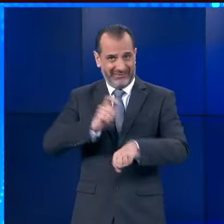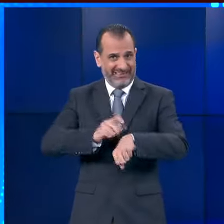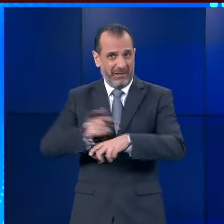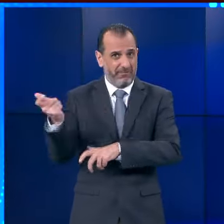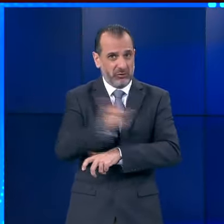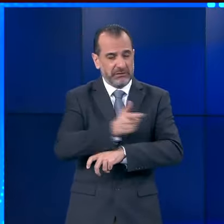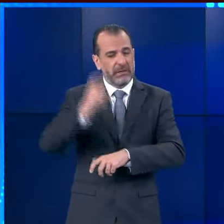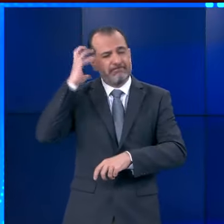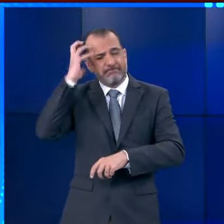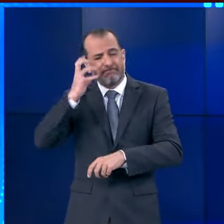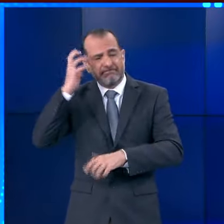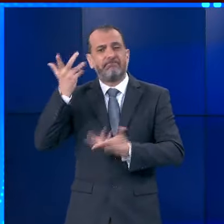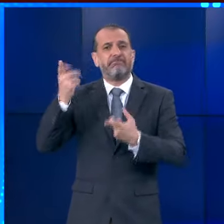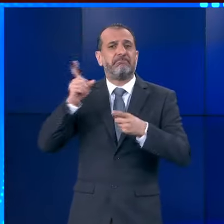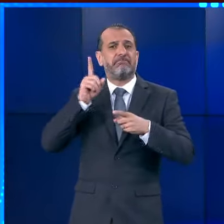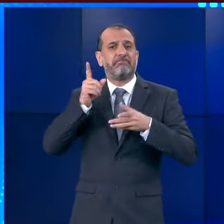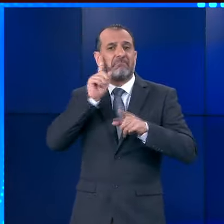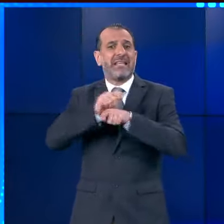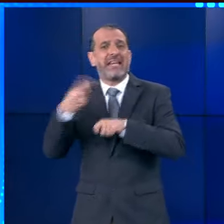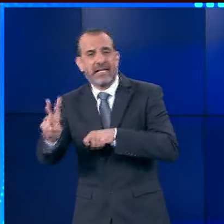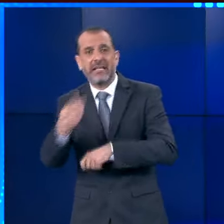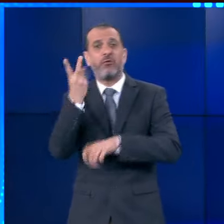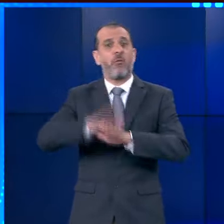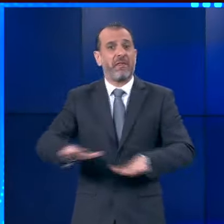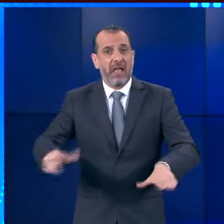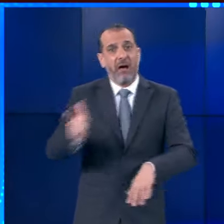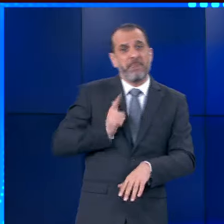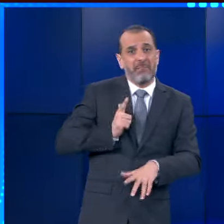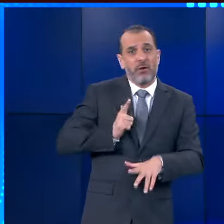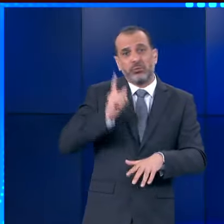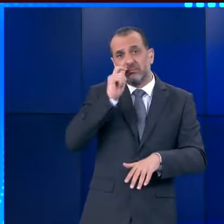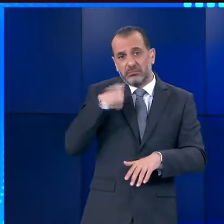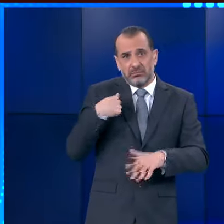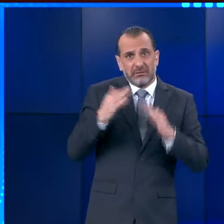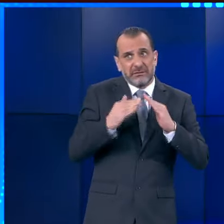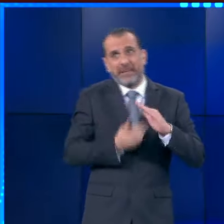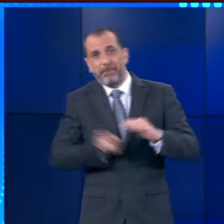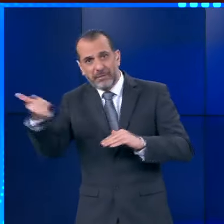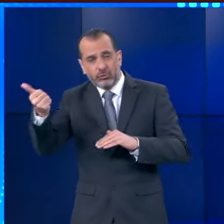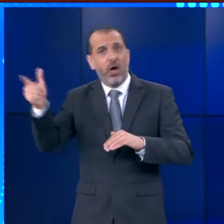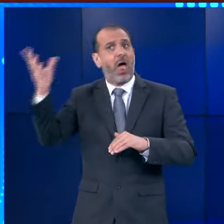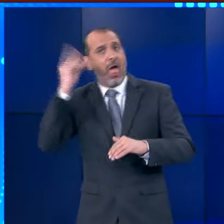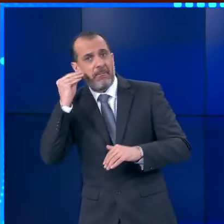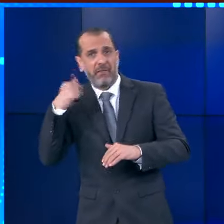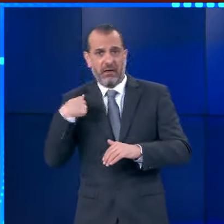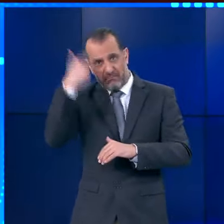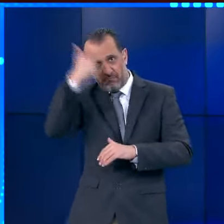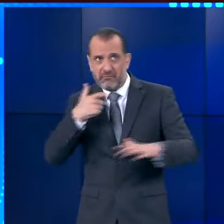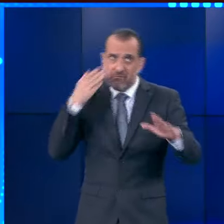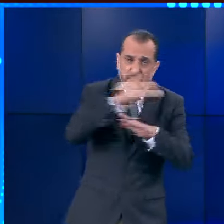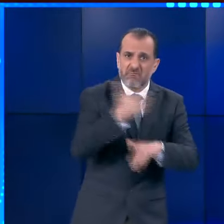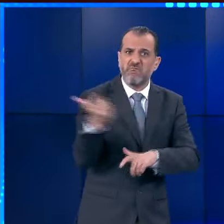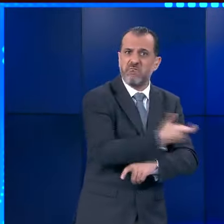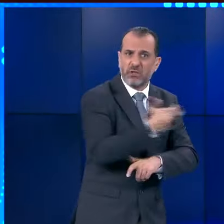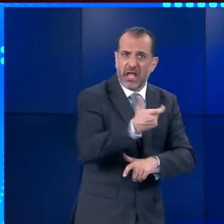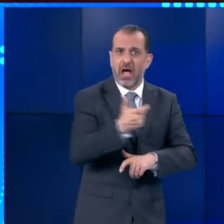σκέφτηκε την εικόνα της γυναίκας του και το διόν του. Παιδιών που περίμεναν στο σπίτι του μπαμπά τους να γυρίσει. Είχαν μάθει, μάλιστα, η γυναίκα του, η σύζυγός του, είχε